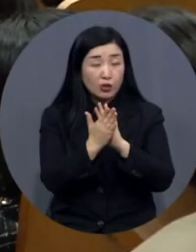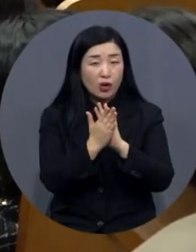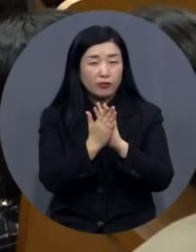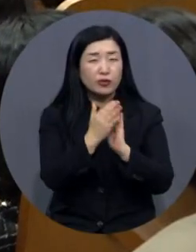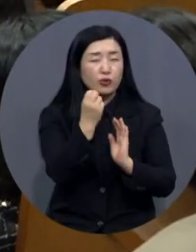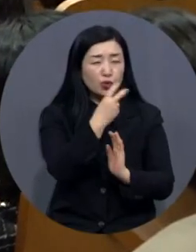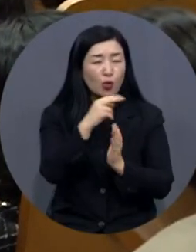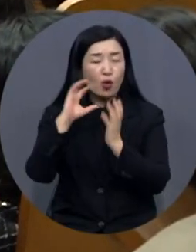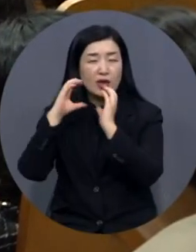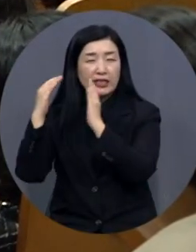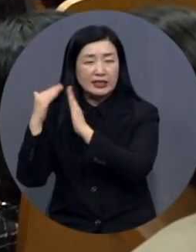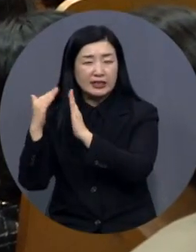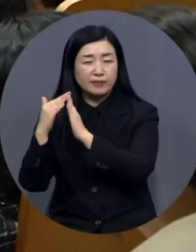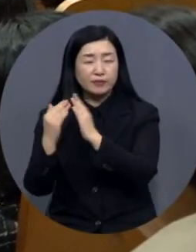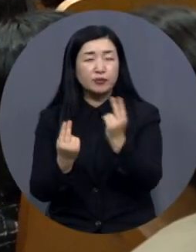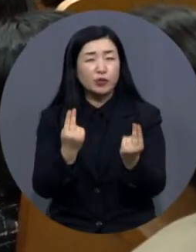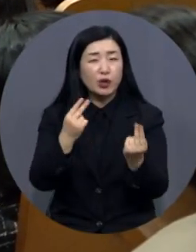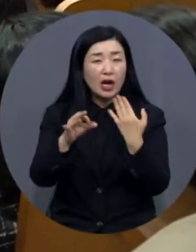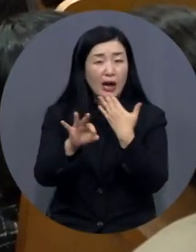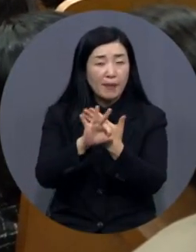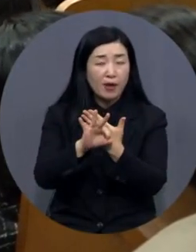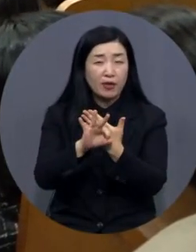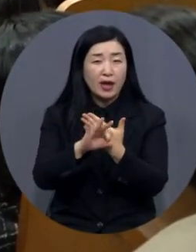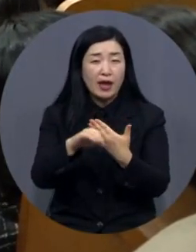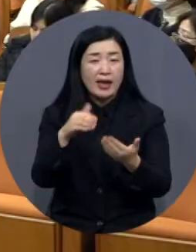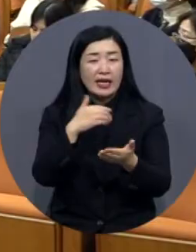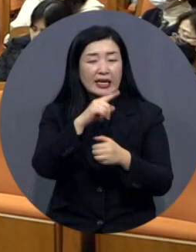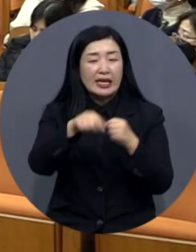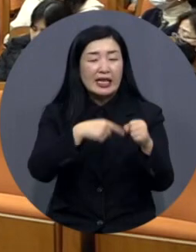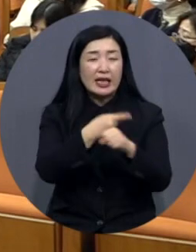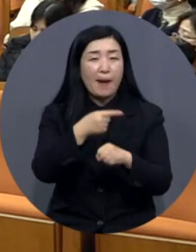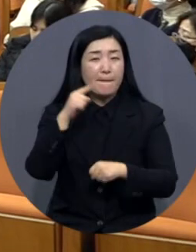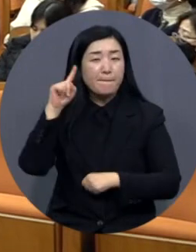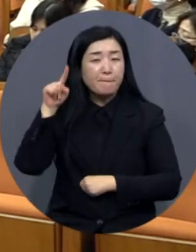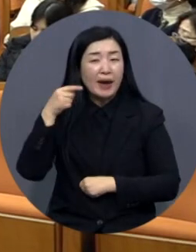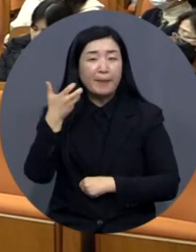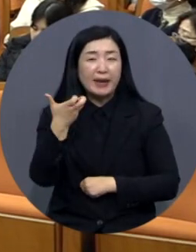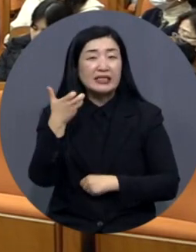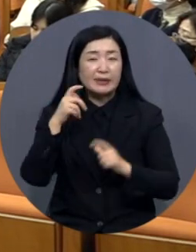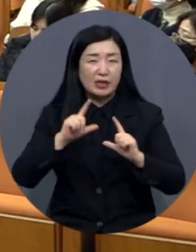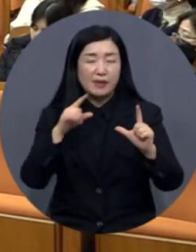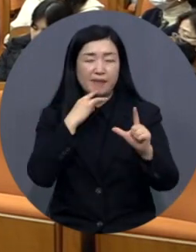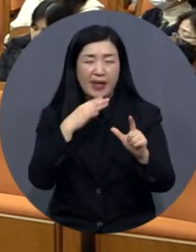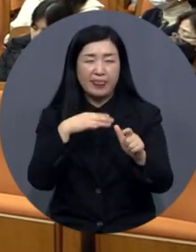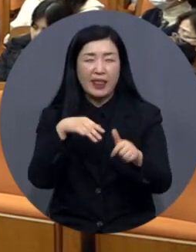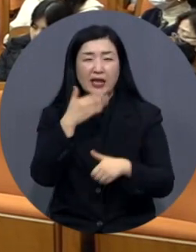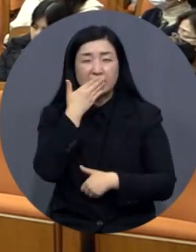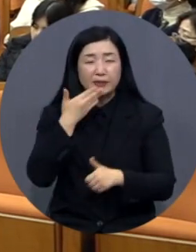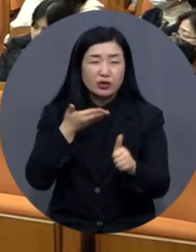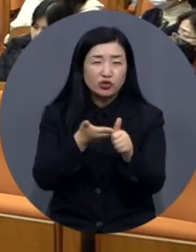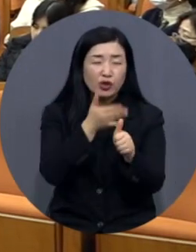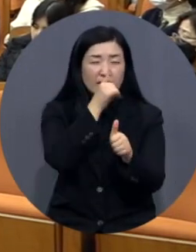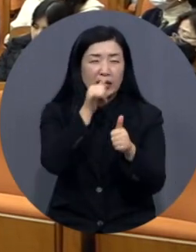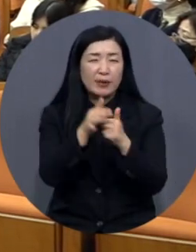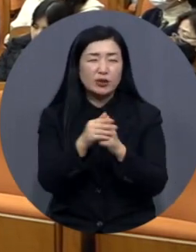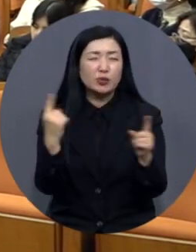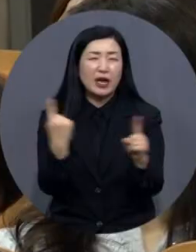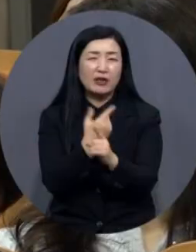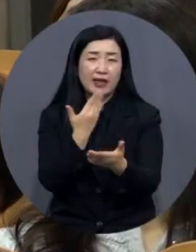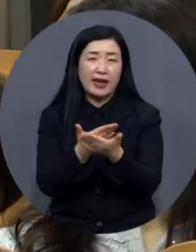다르게 초등 수업일수 기준으로 1년에 181만 급식비가 지원되는 점을 개선해달라는 주문도